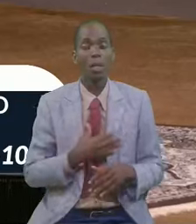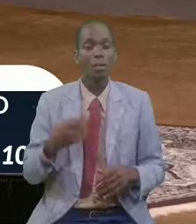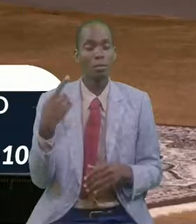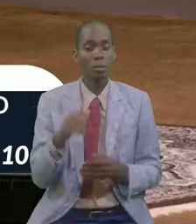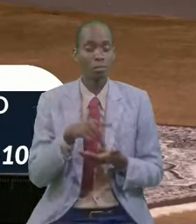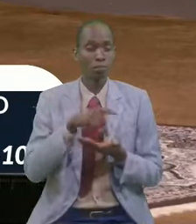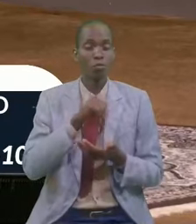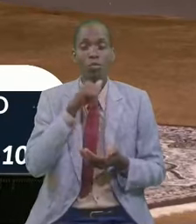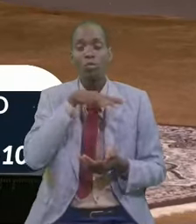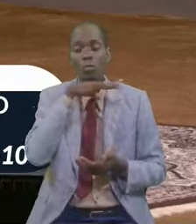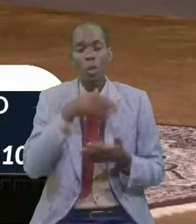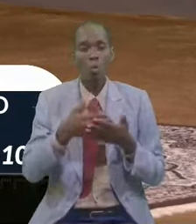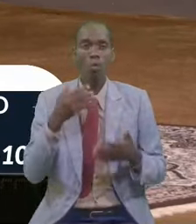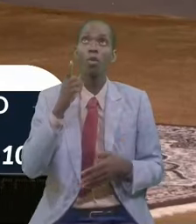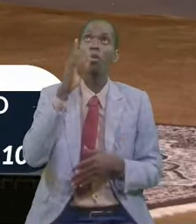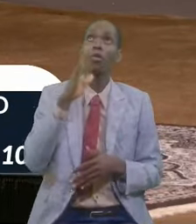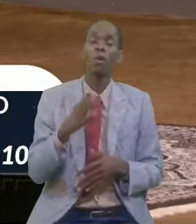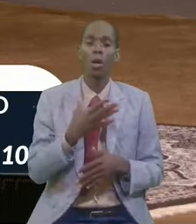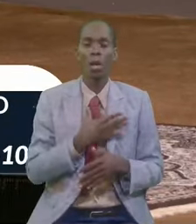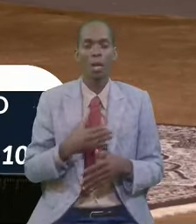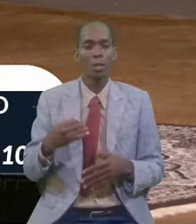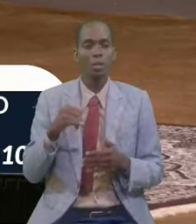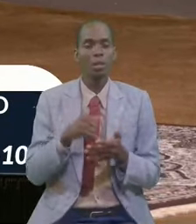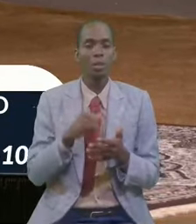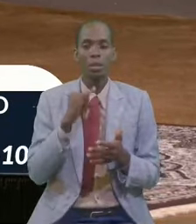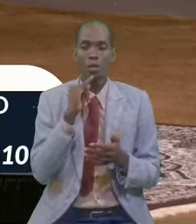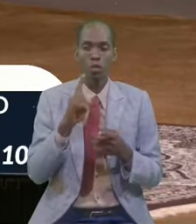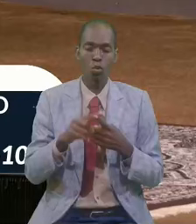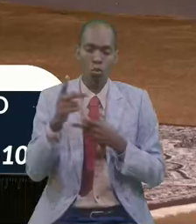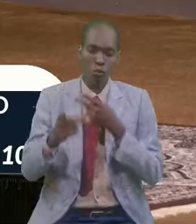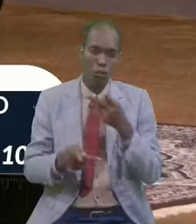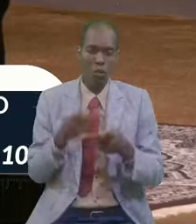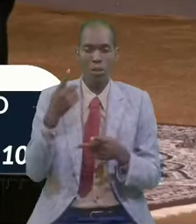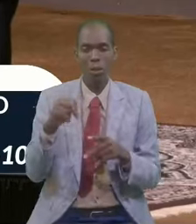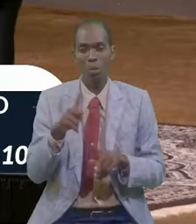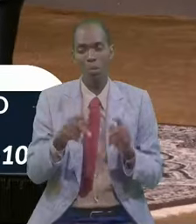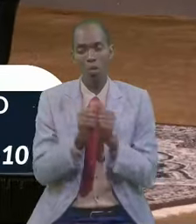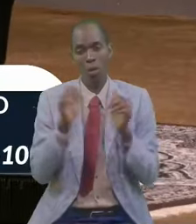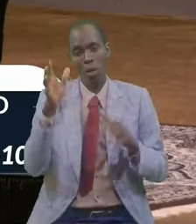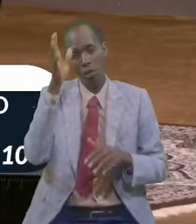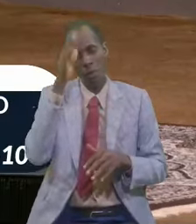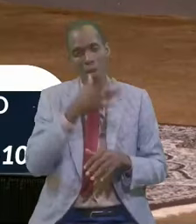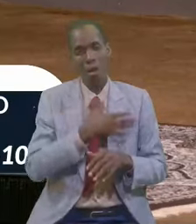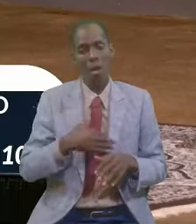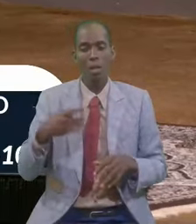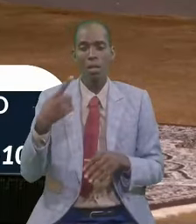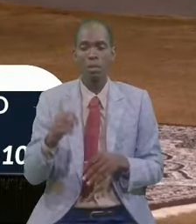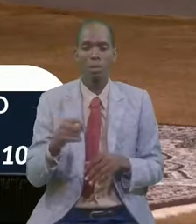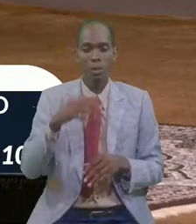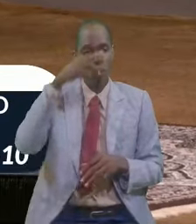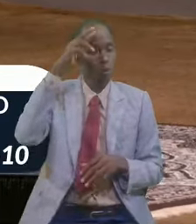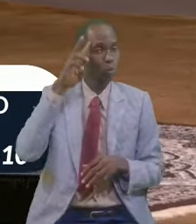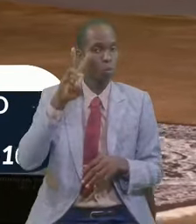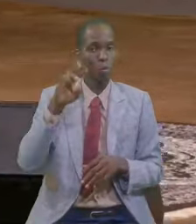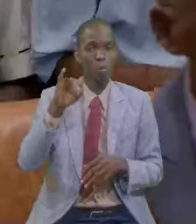Père consiste à visiter les orphelins et les veuves dans leur